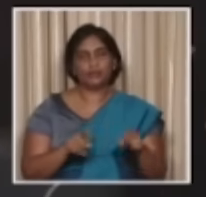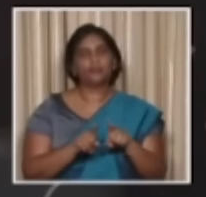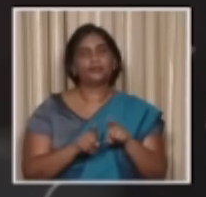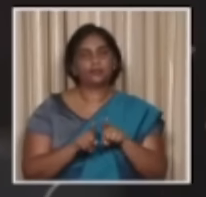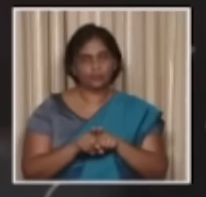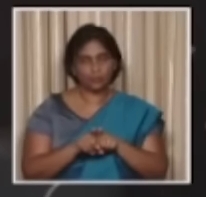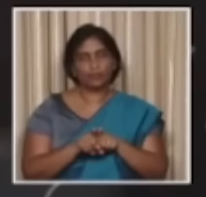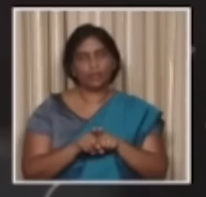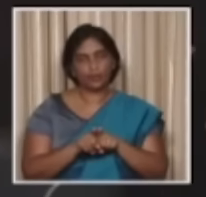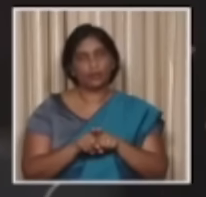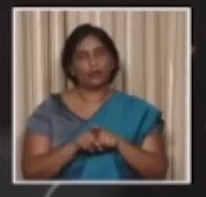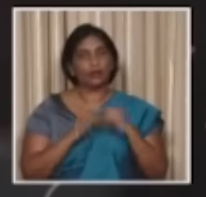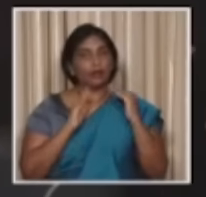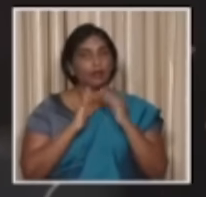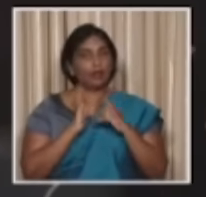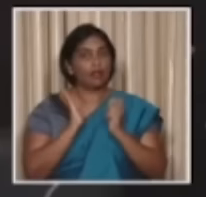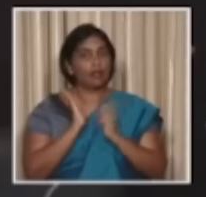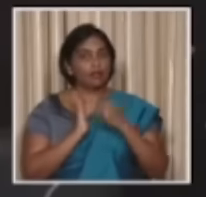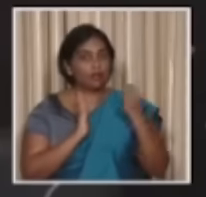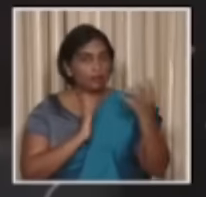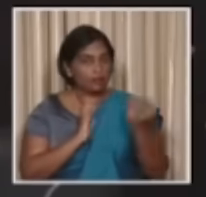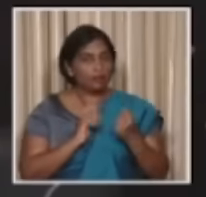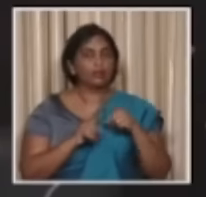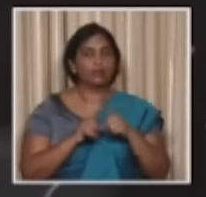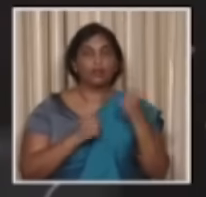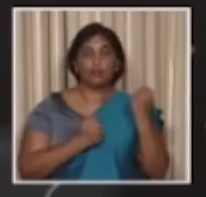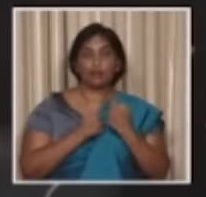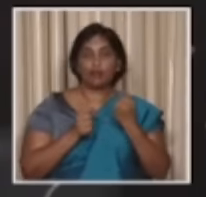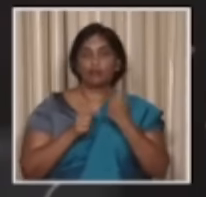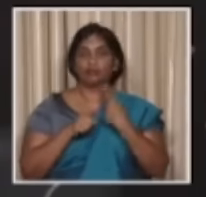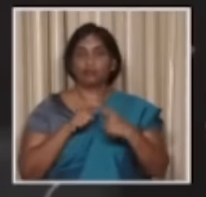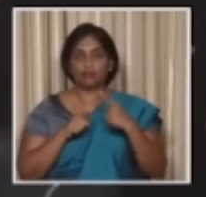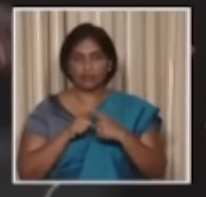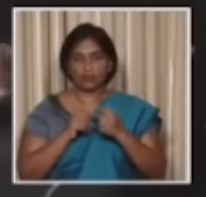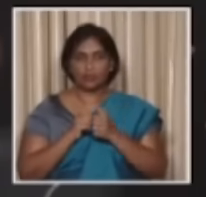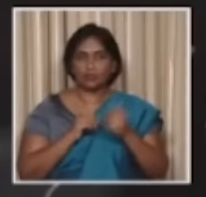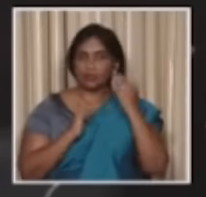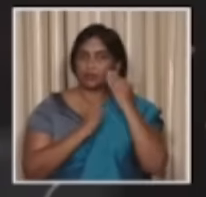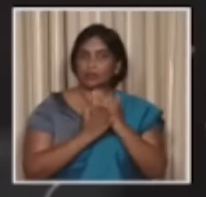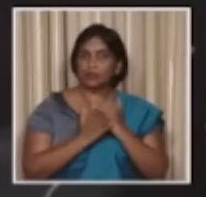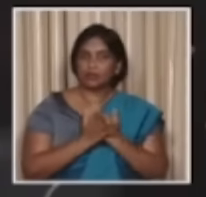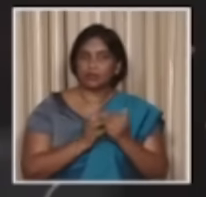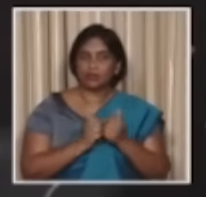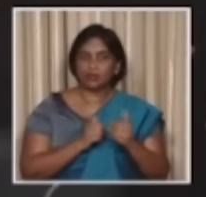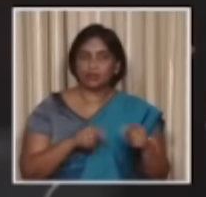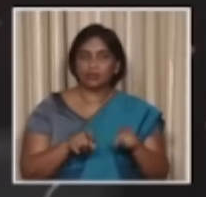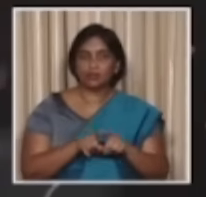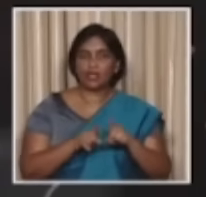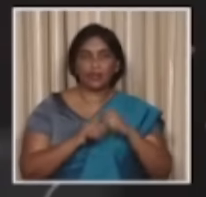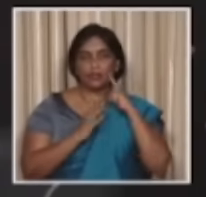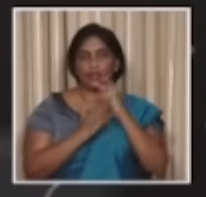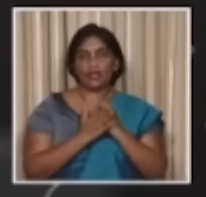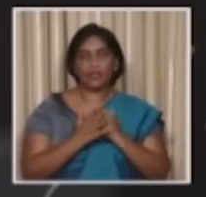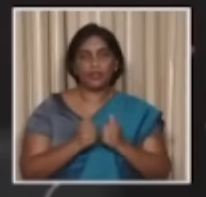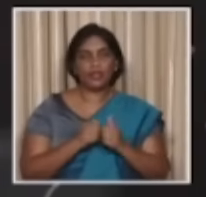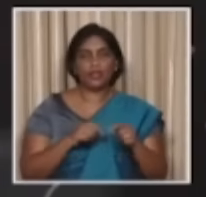රටේ. හවුසිං ලෝන් එකක් ගන්න ඕනේ, වාහනේ ෆිනෑන්ස් කර ගන්න ඕනේ, ගමෙන් ආපු වෛද්‍යරයෙක් වුණා දරුවා අරින්න ඕනේ හොඳ